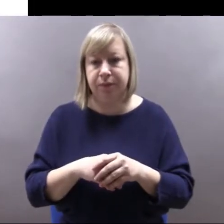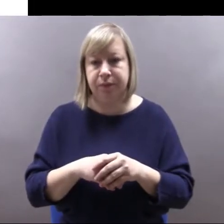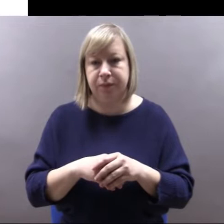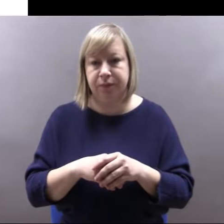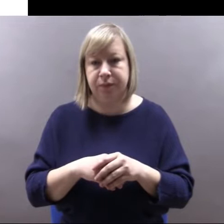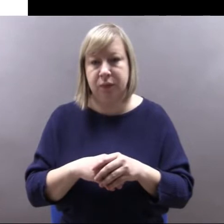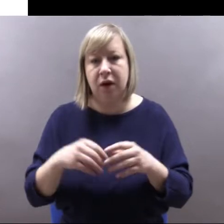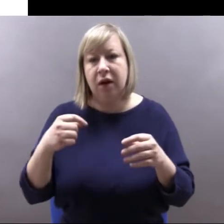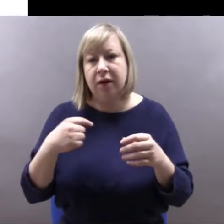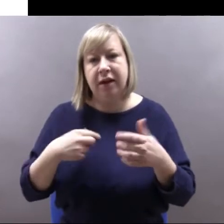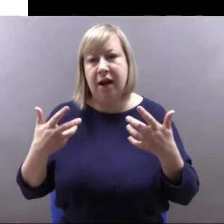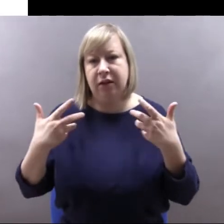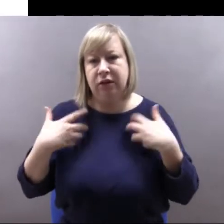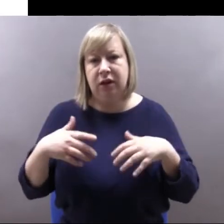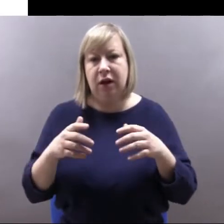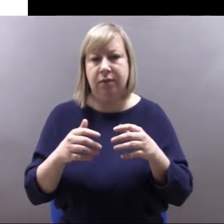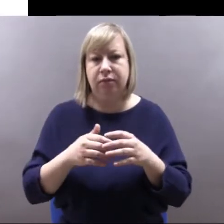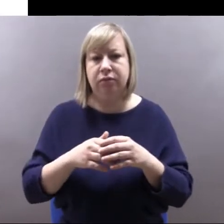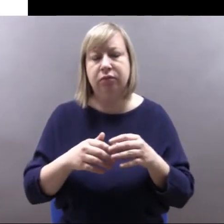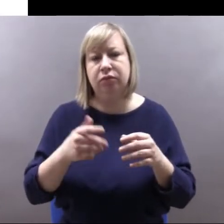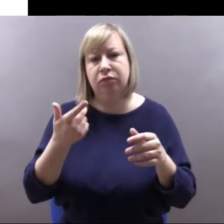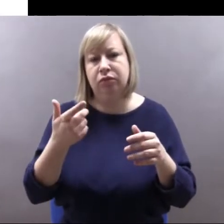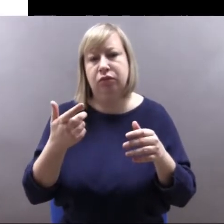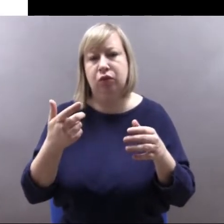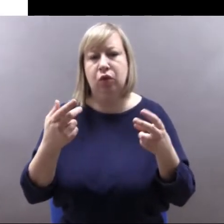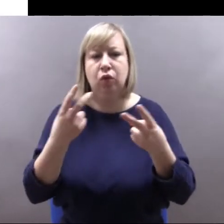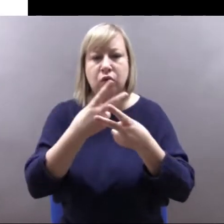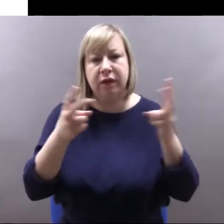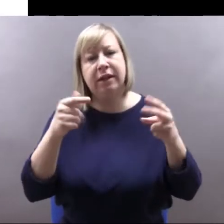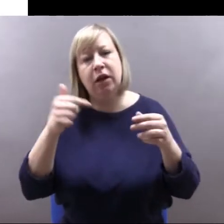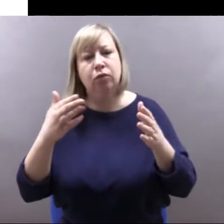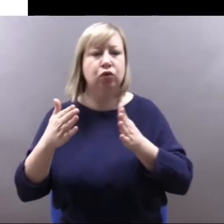jak chce, oczywiście w ramach przestrzeni wystawy głównej.